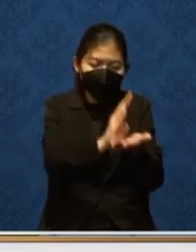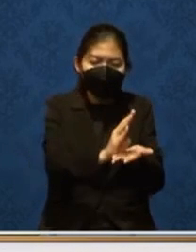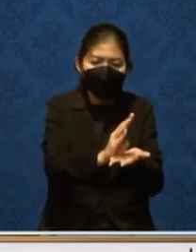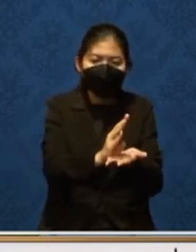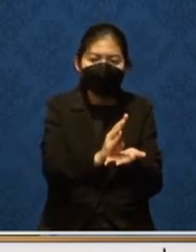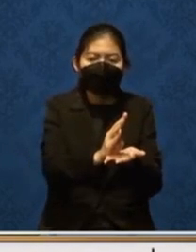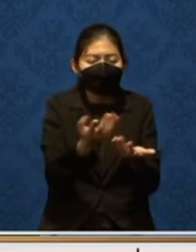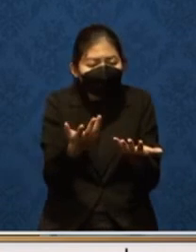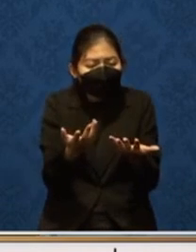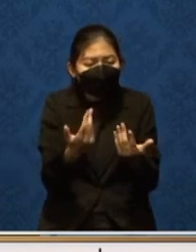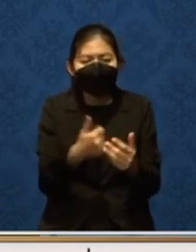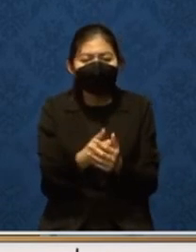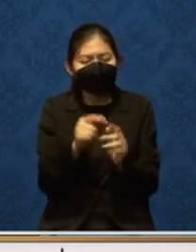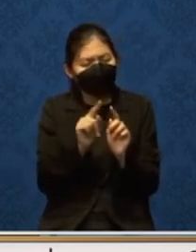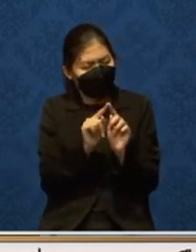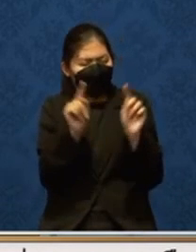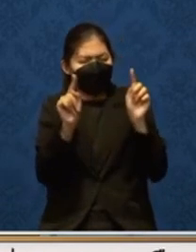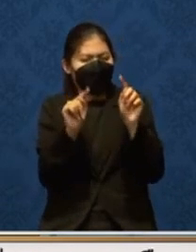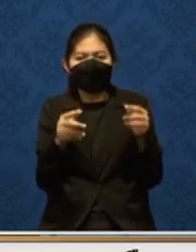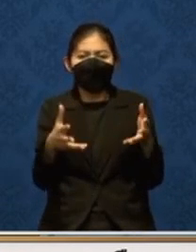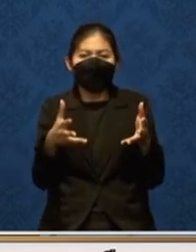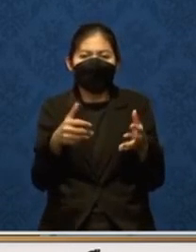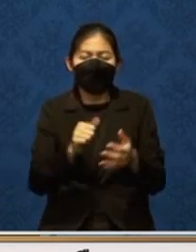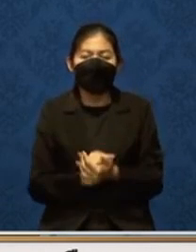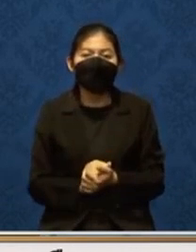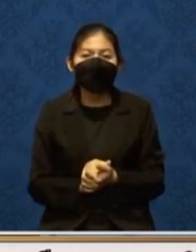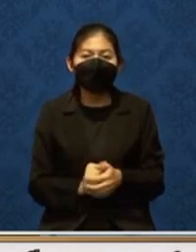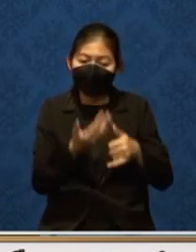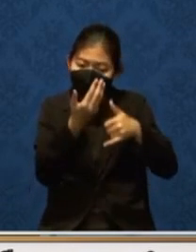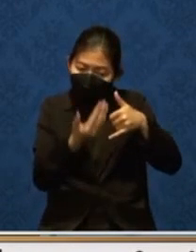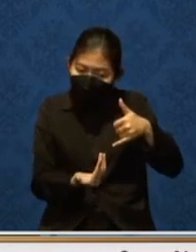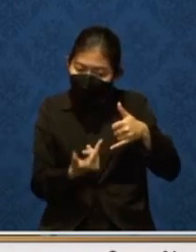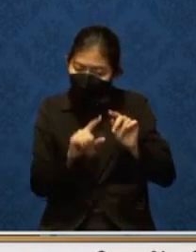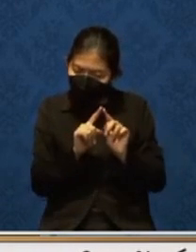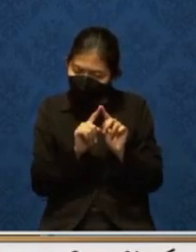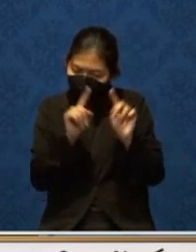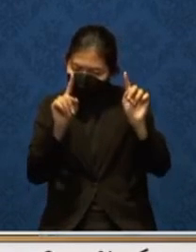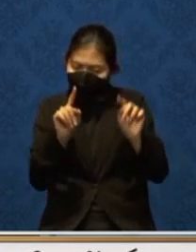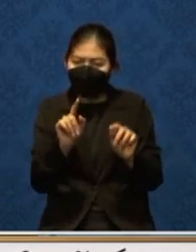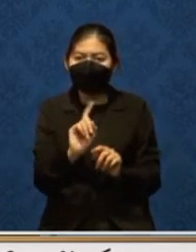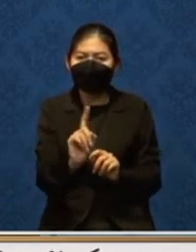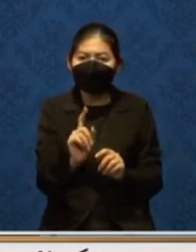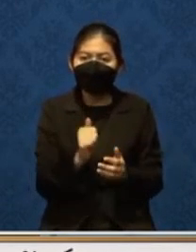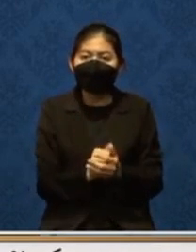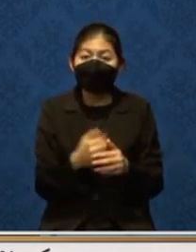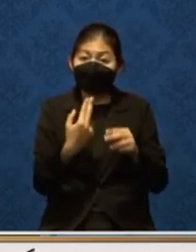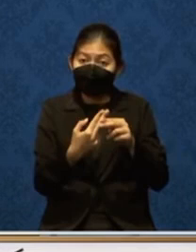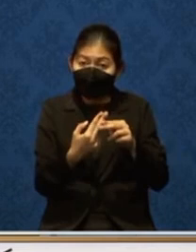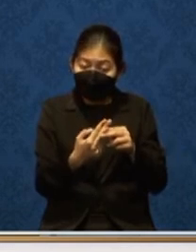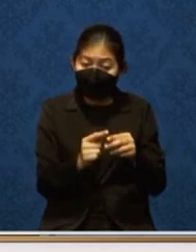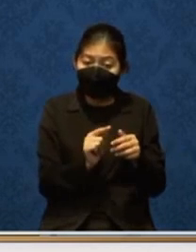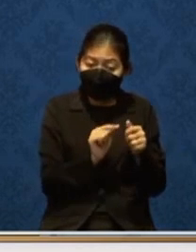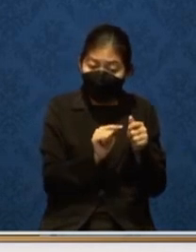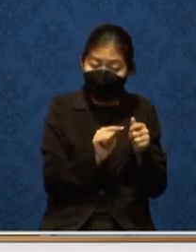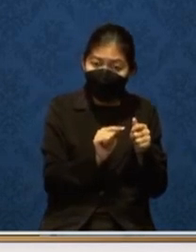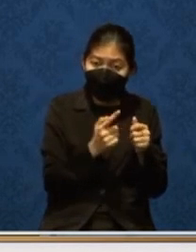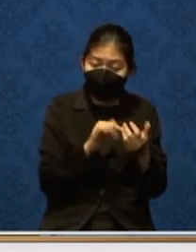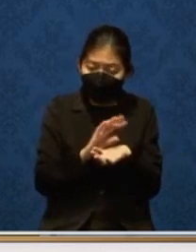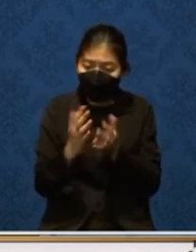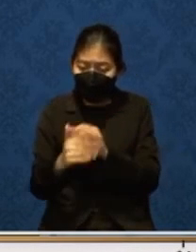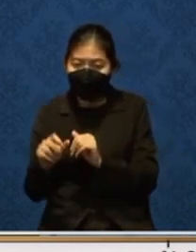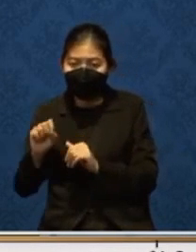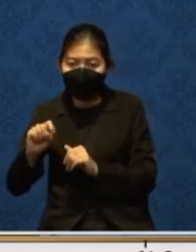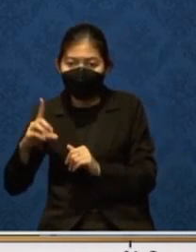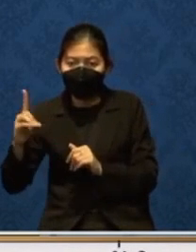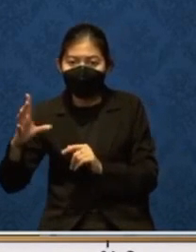เองก็ไมได้เป็เรื่ทแลกอะไรพฤติกรมแปลกประหาดทั้งหมดนี้เนยแ่เธอเปลี่ยนชื่อจากใน Aเป็นท่านรธมต